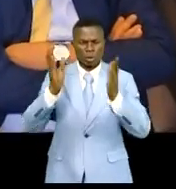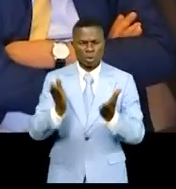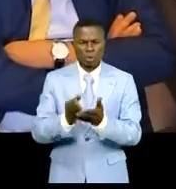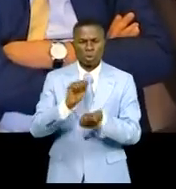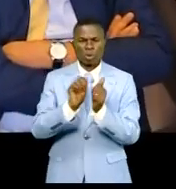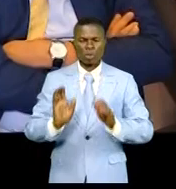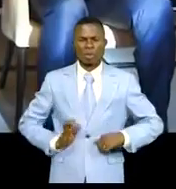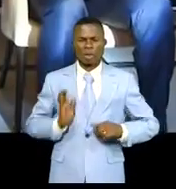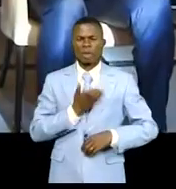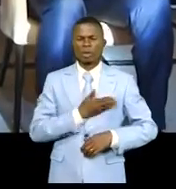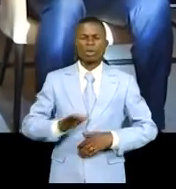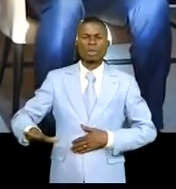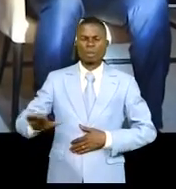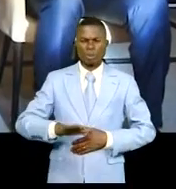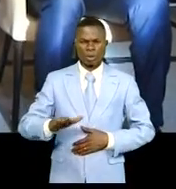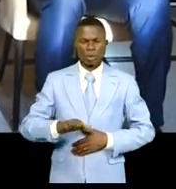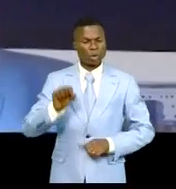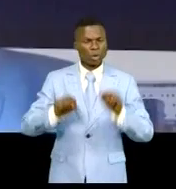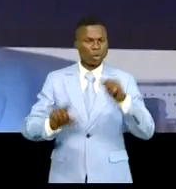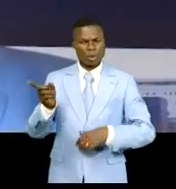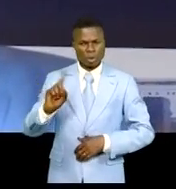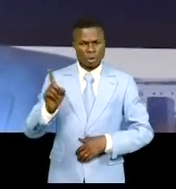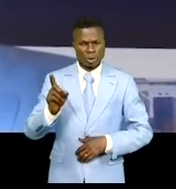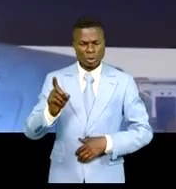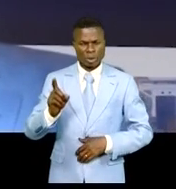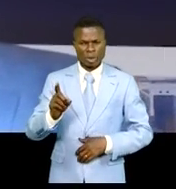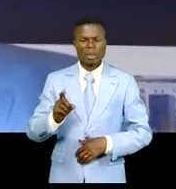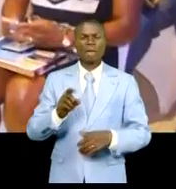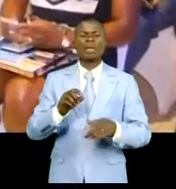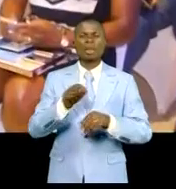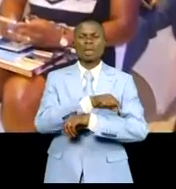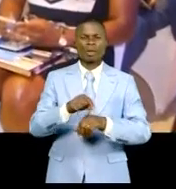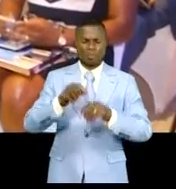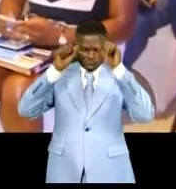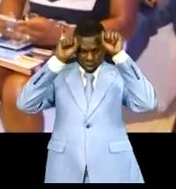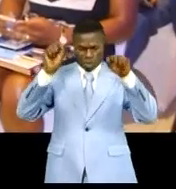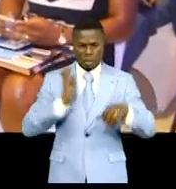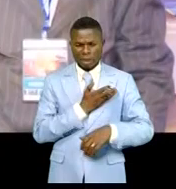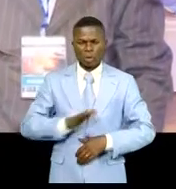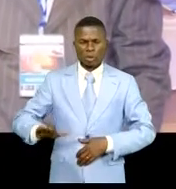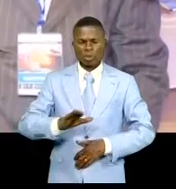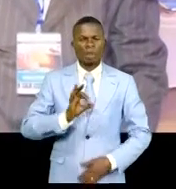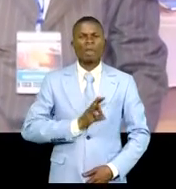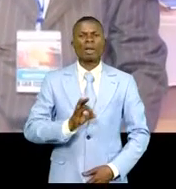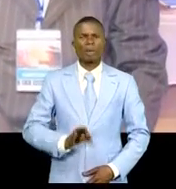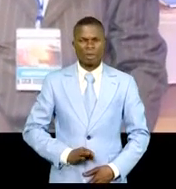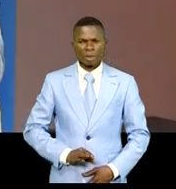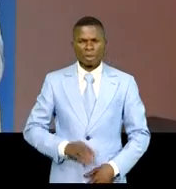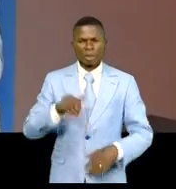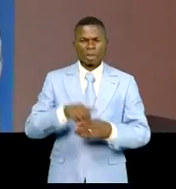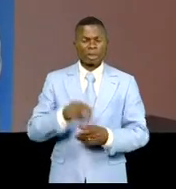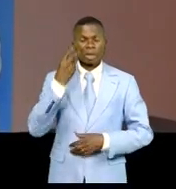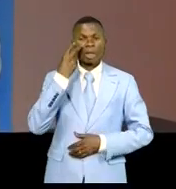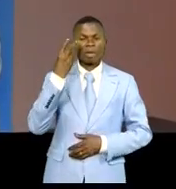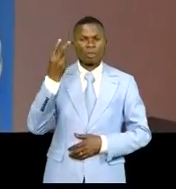vie nationale. C'est sans doute fort de cette évidence que le chef de l'État, Félix-Antoine Tshisekedi Tshilombo, à travers sa